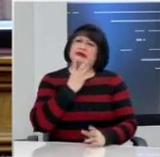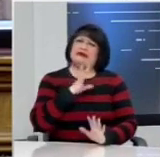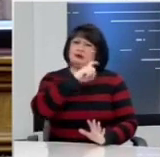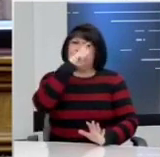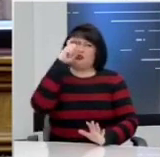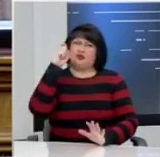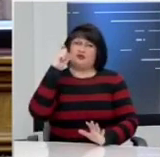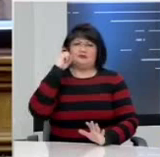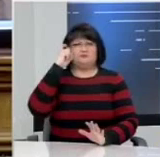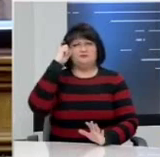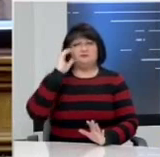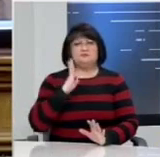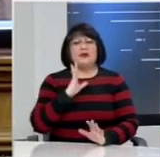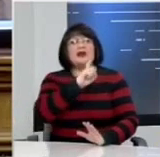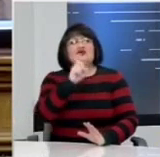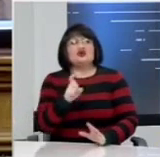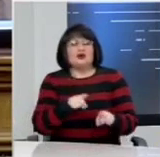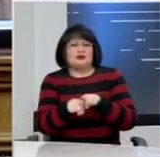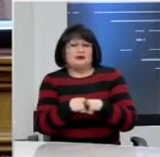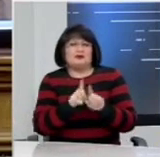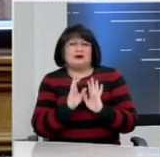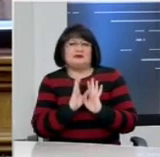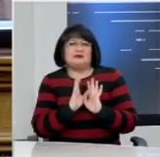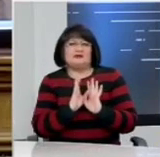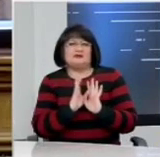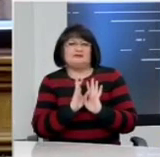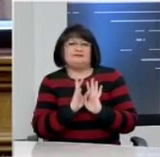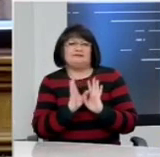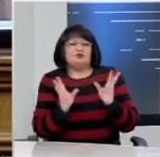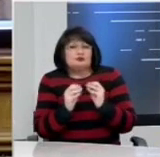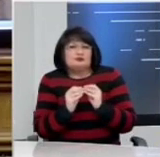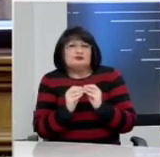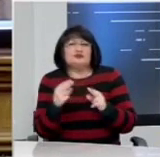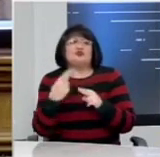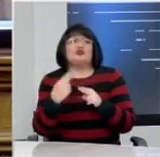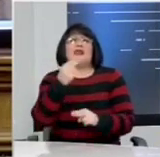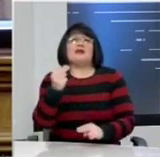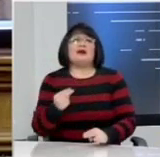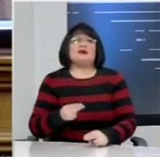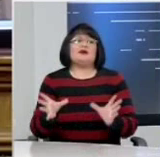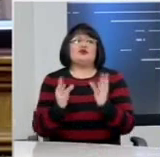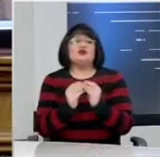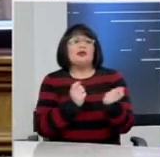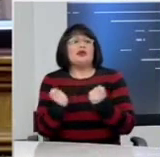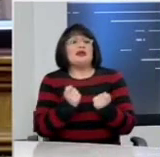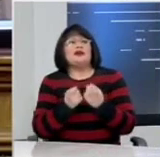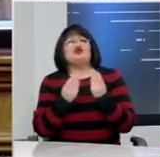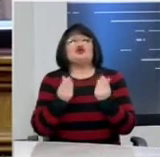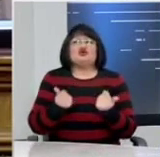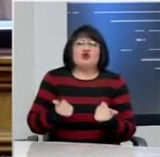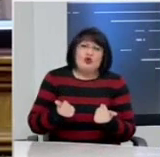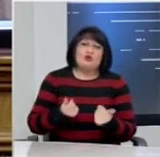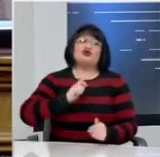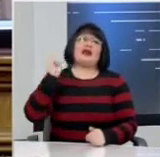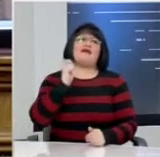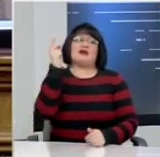μας και αν δεν λάβαναν χώρα και σε κρίσιμους τομείς που αφορούν τη διαχείριση